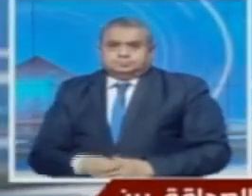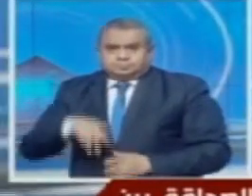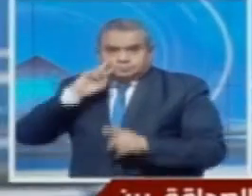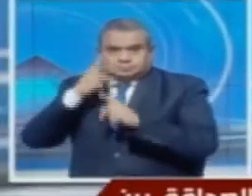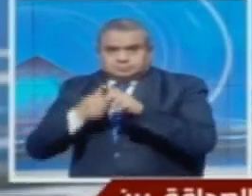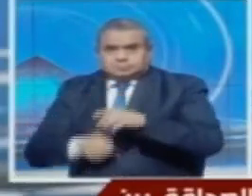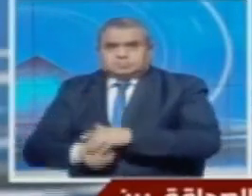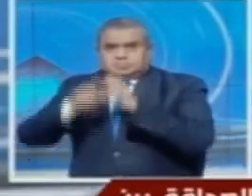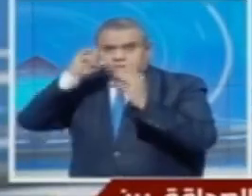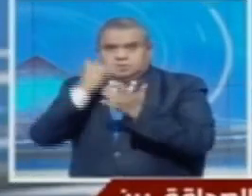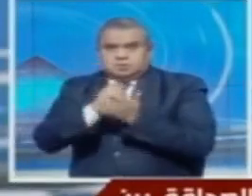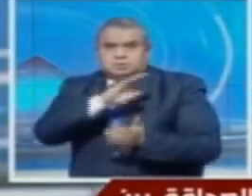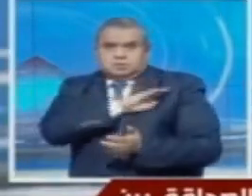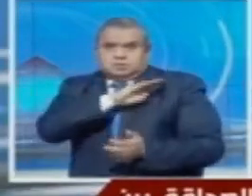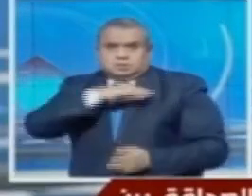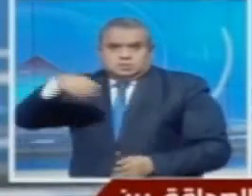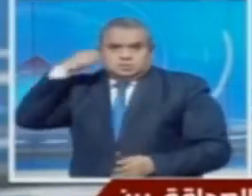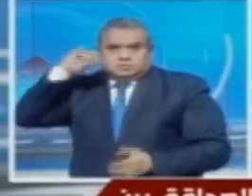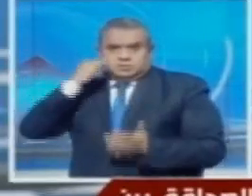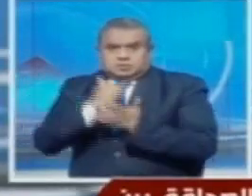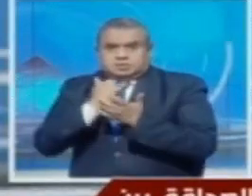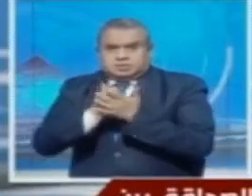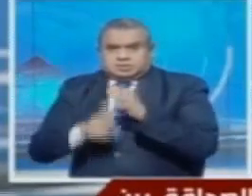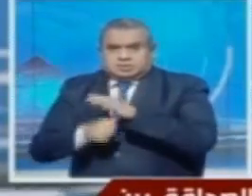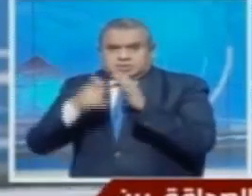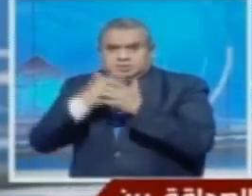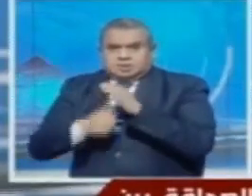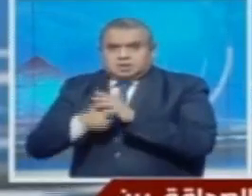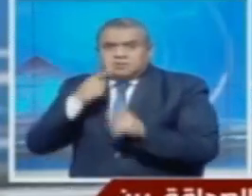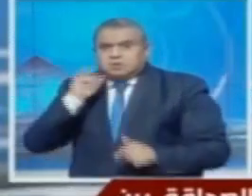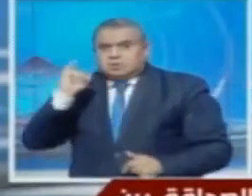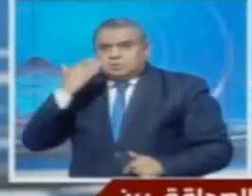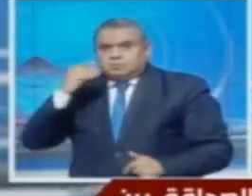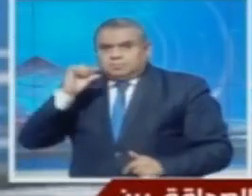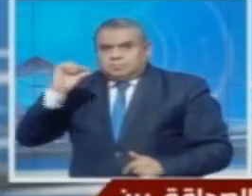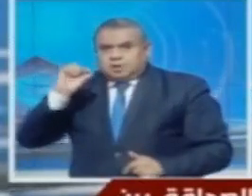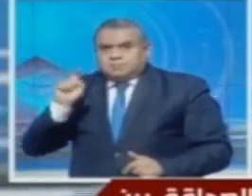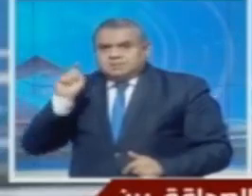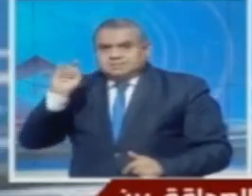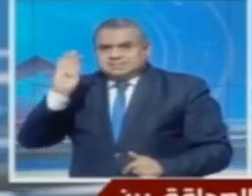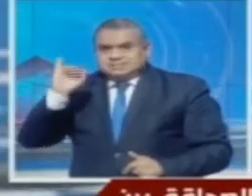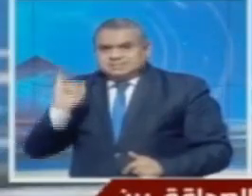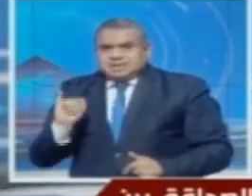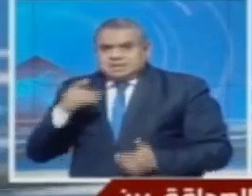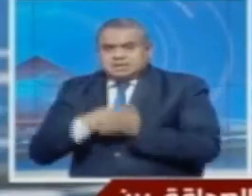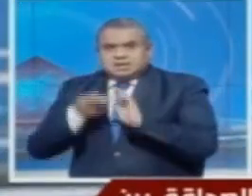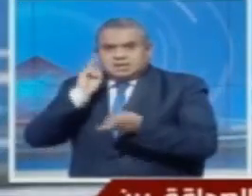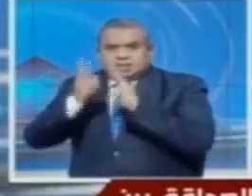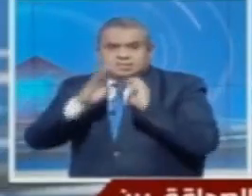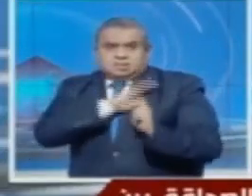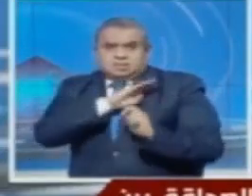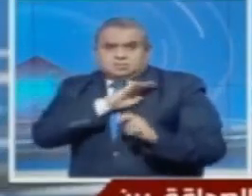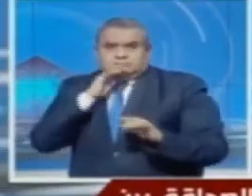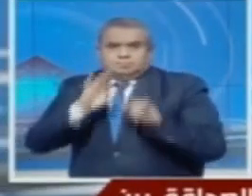شهد القائد العام للقوات المسلحة وزير الدفاع والإنتاج الحربي الفريق أول محمد زكي احتفال القوات